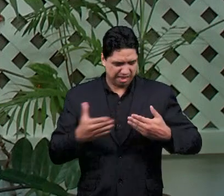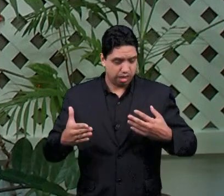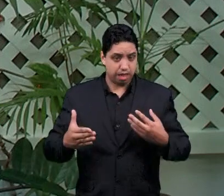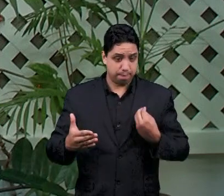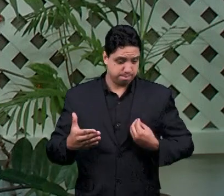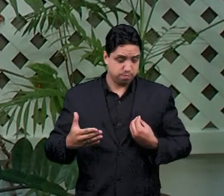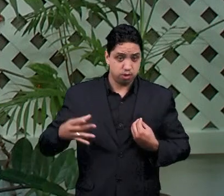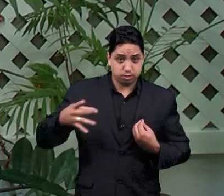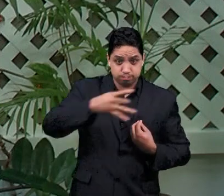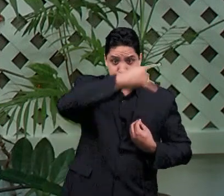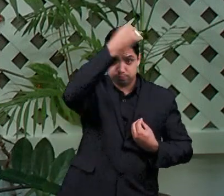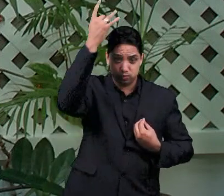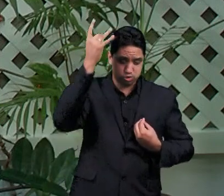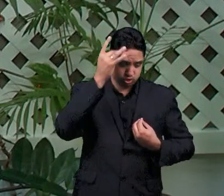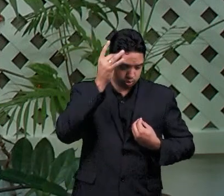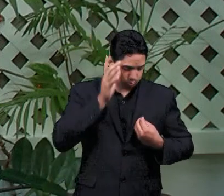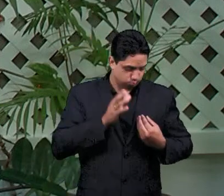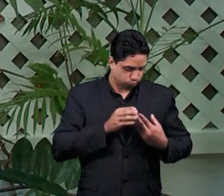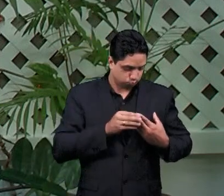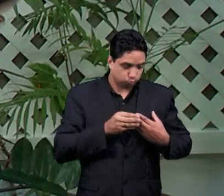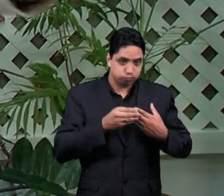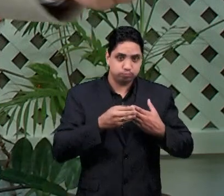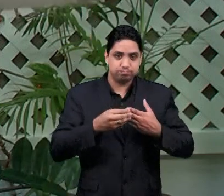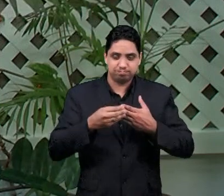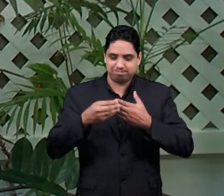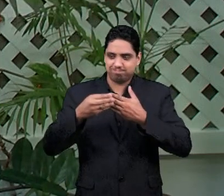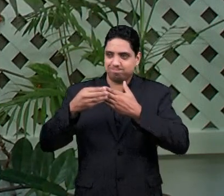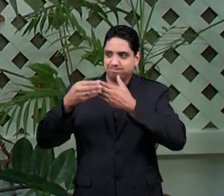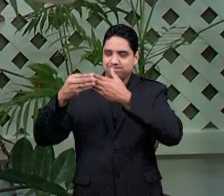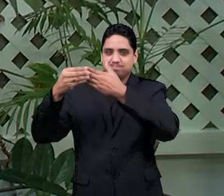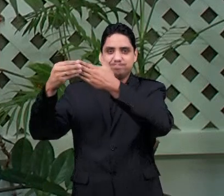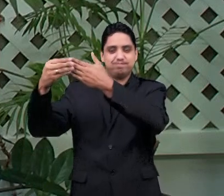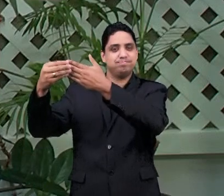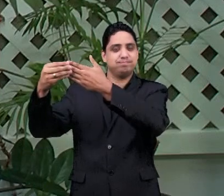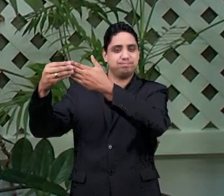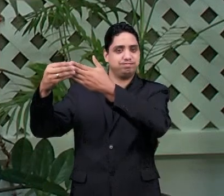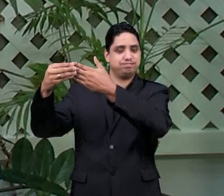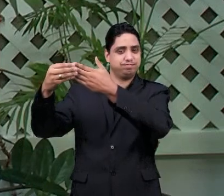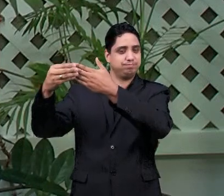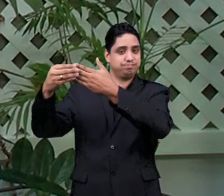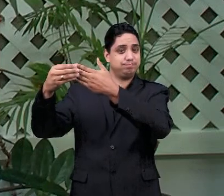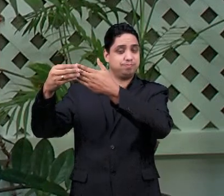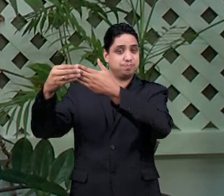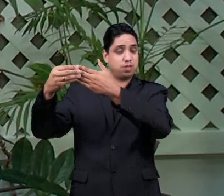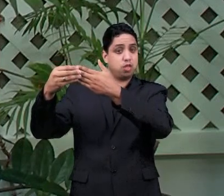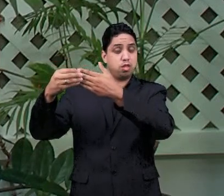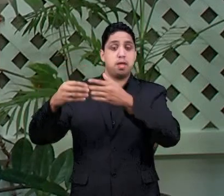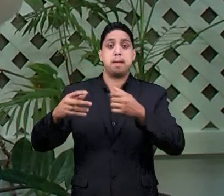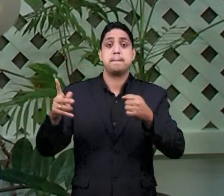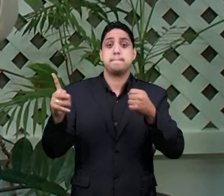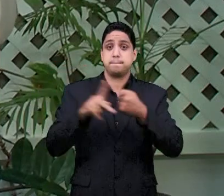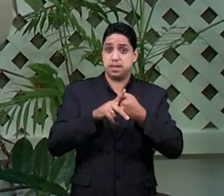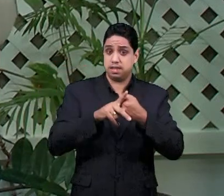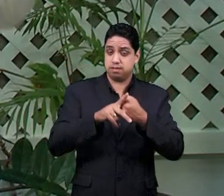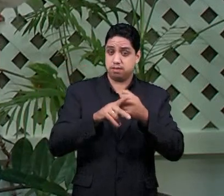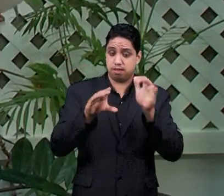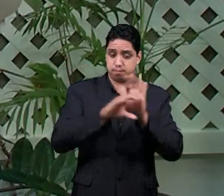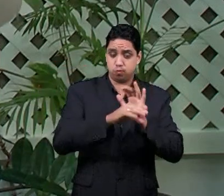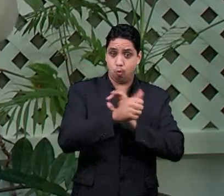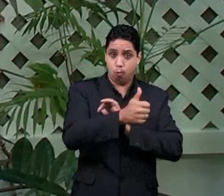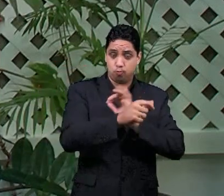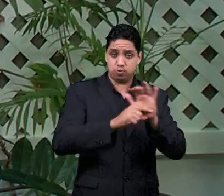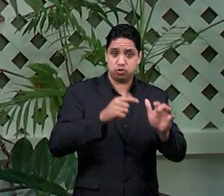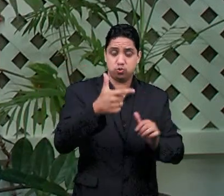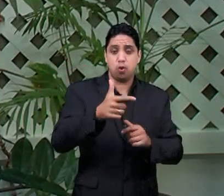le Saint-Esprit. Le Saint-Esprit qui sanctifie. Maintenant, venons ici, le texte de Pierre. 1 Pierre 1,